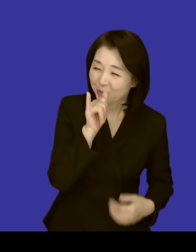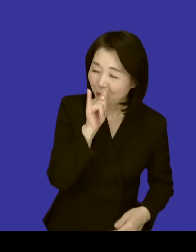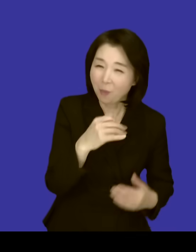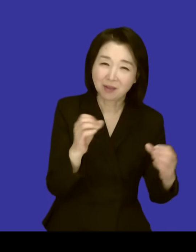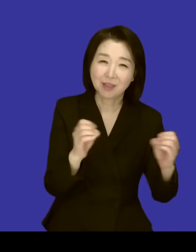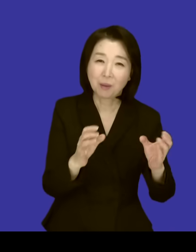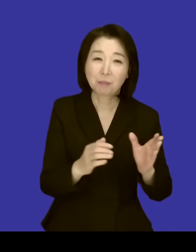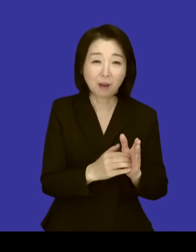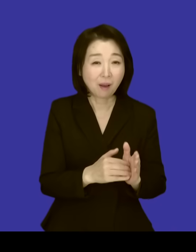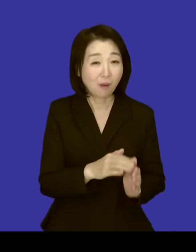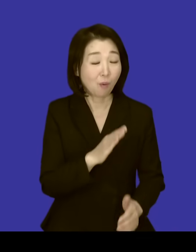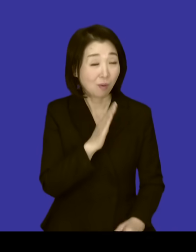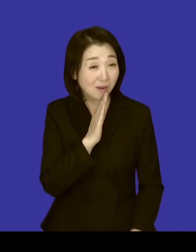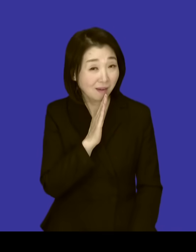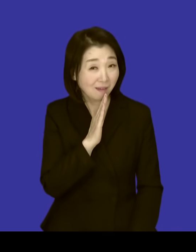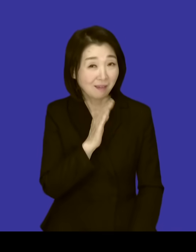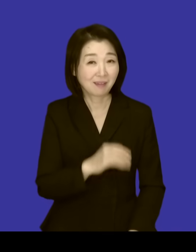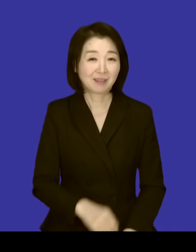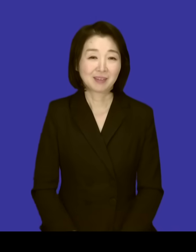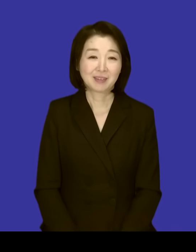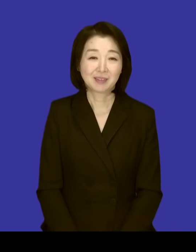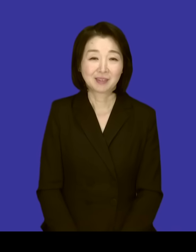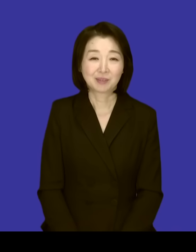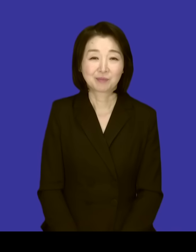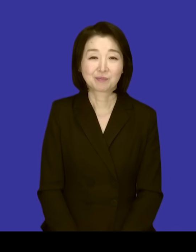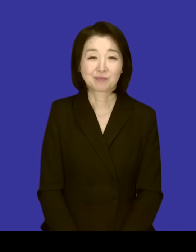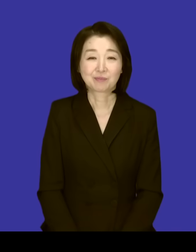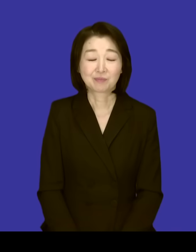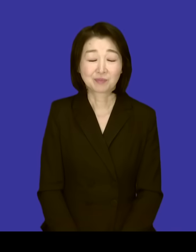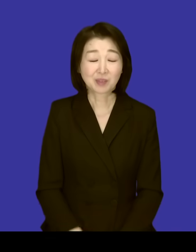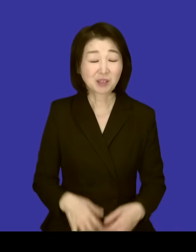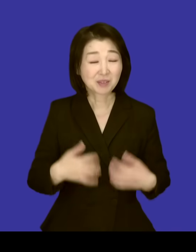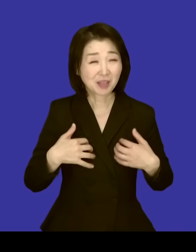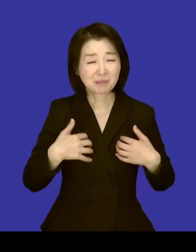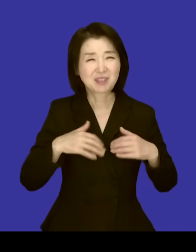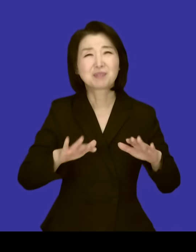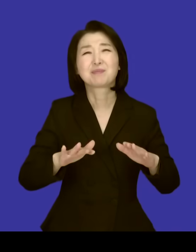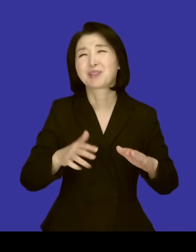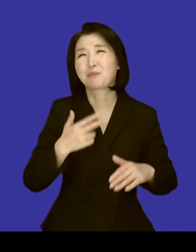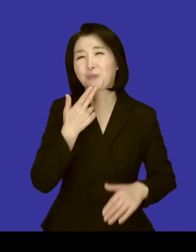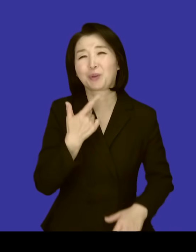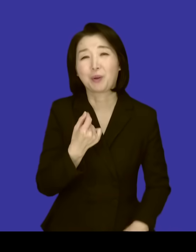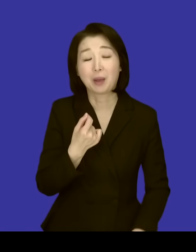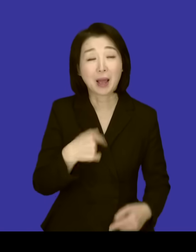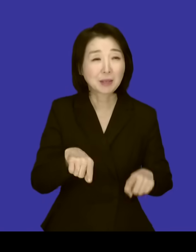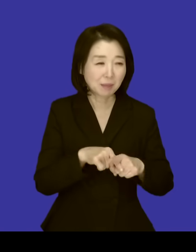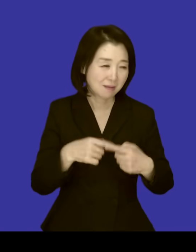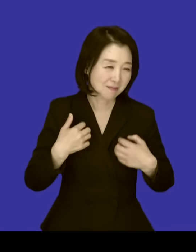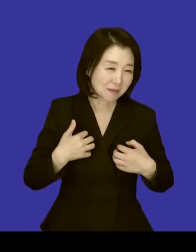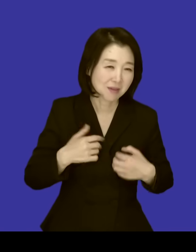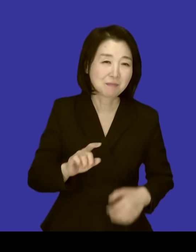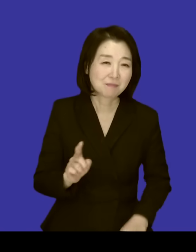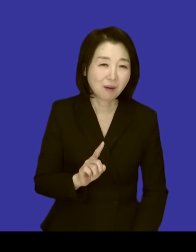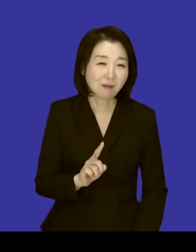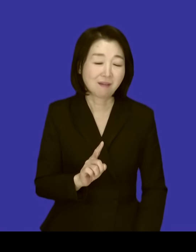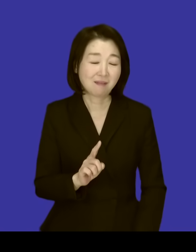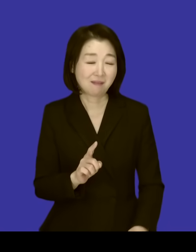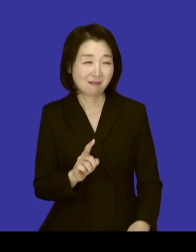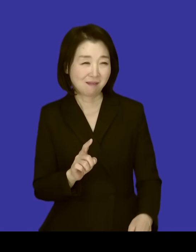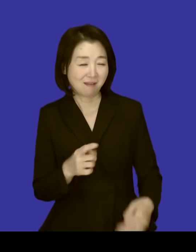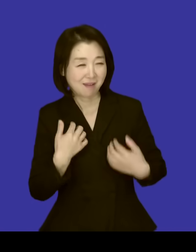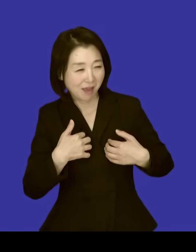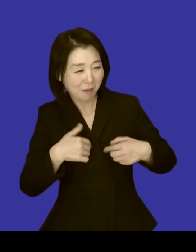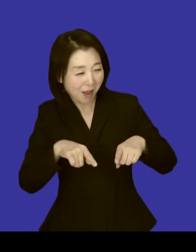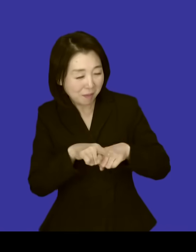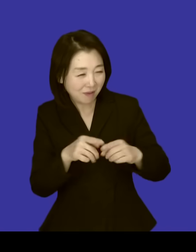이러면서 그래? 그래서 사실 저는 이제 그 단계를 뛰어넘었기 때문에 게임이 재미는 없어요. 근데 같이 재밌게 이제 같이